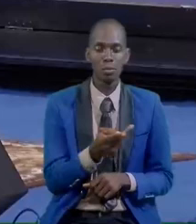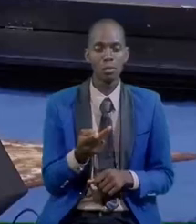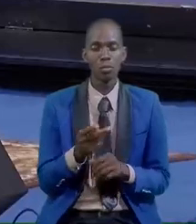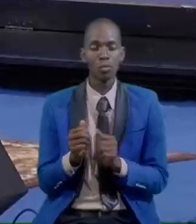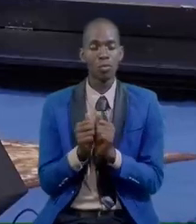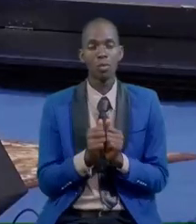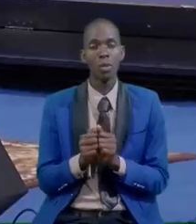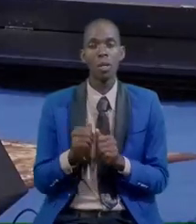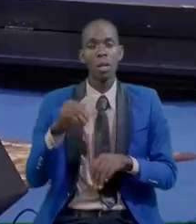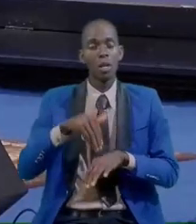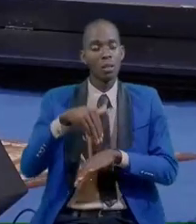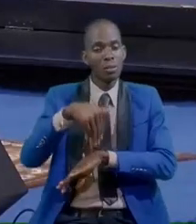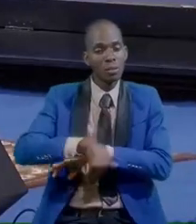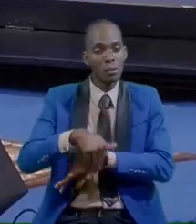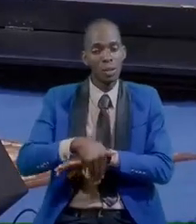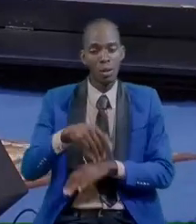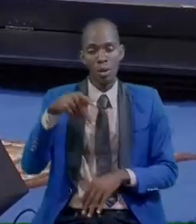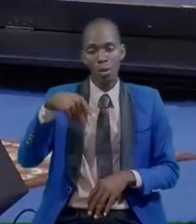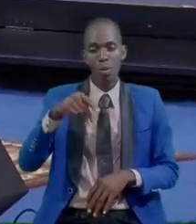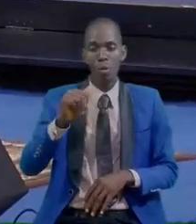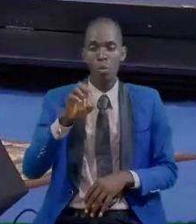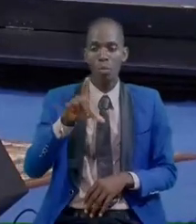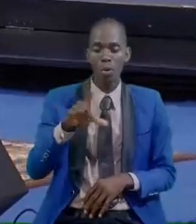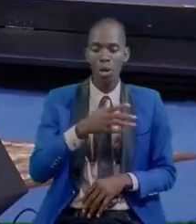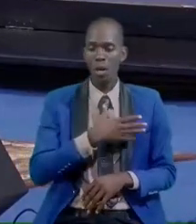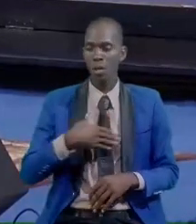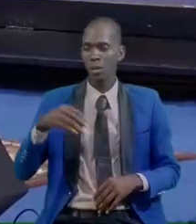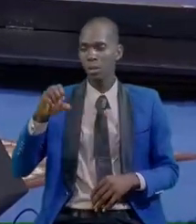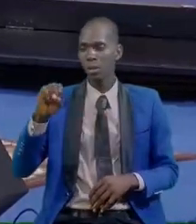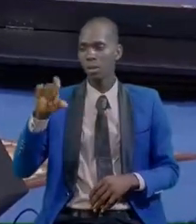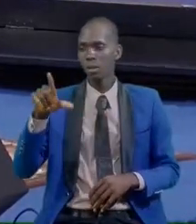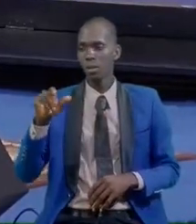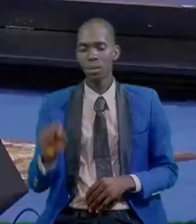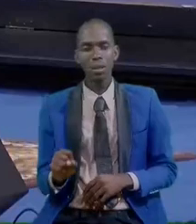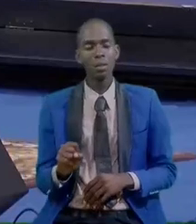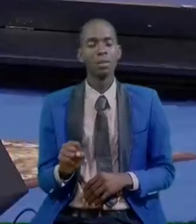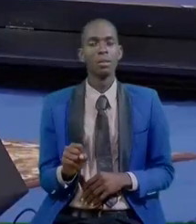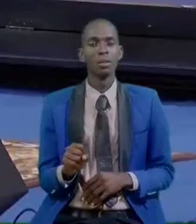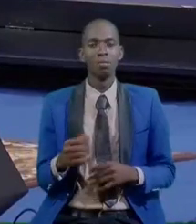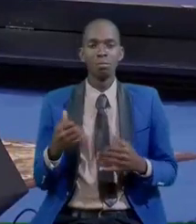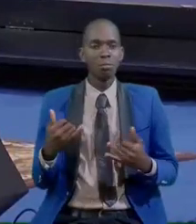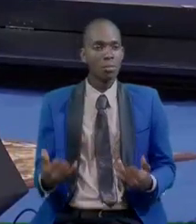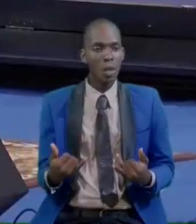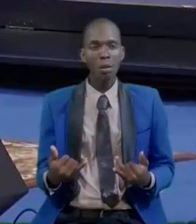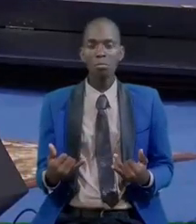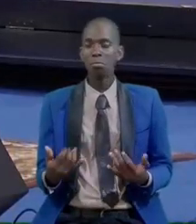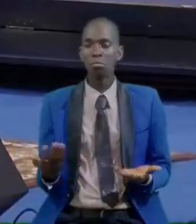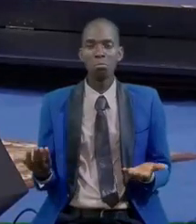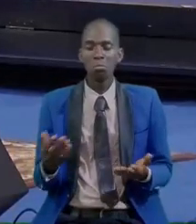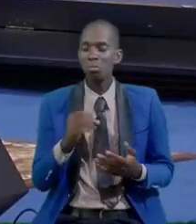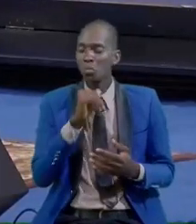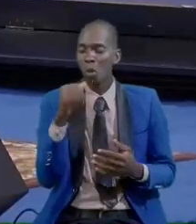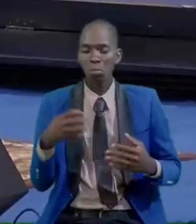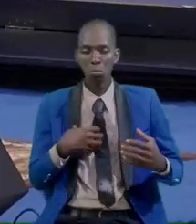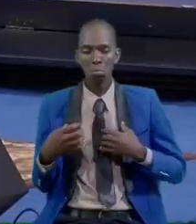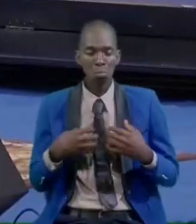vers le milieu de la nuit, Paul et Silas priaient. Pas de murmure,